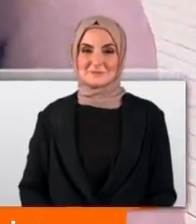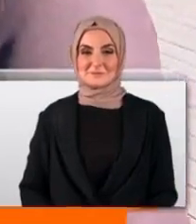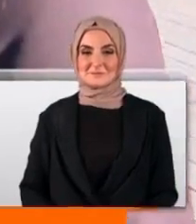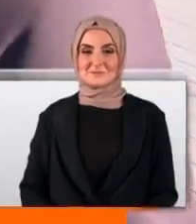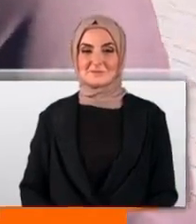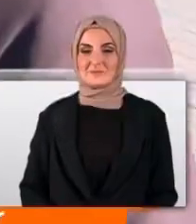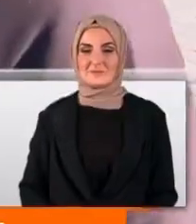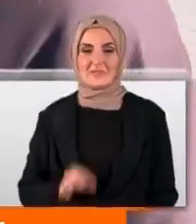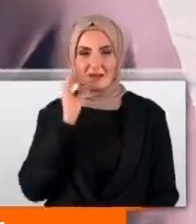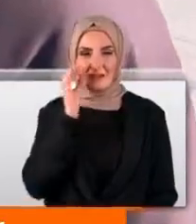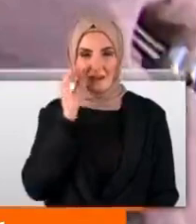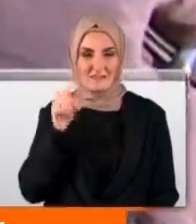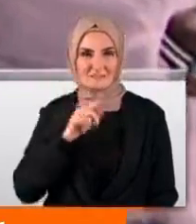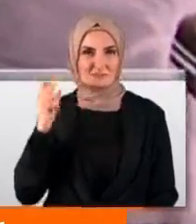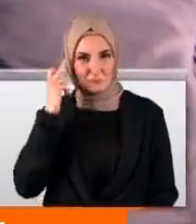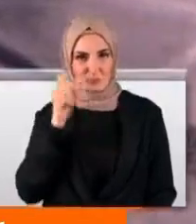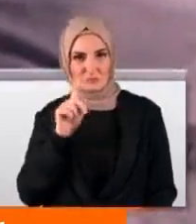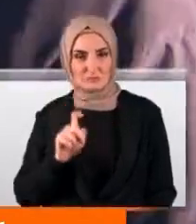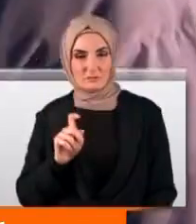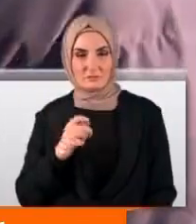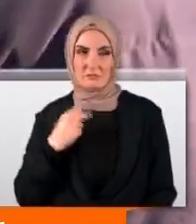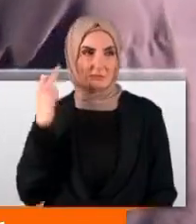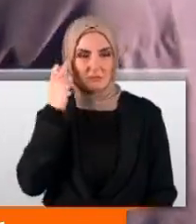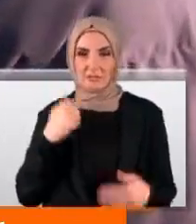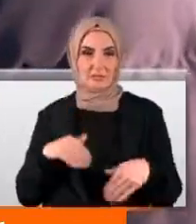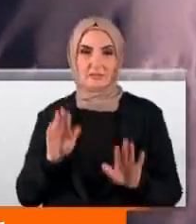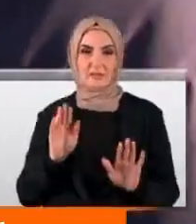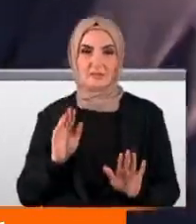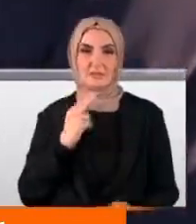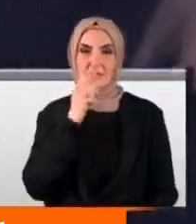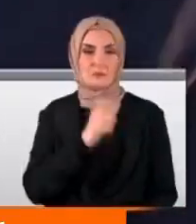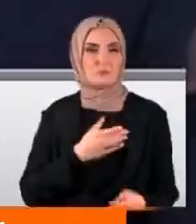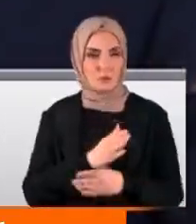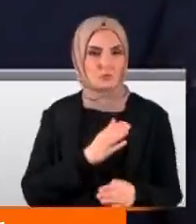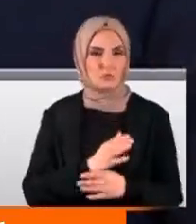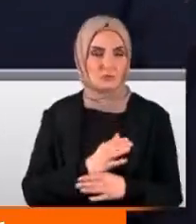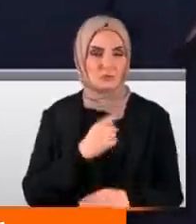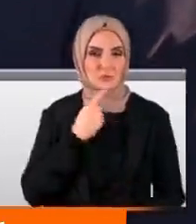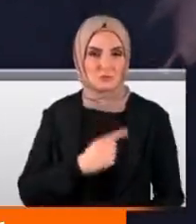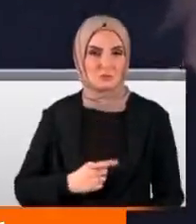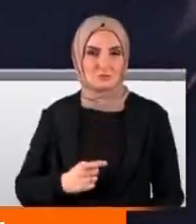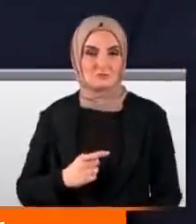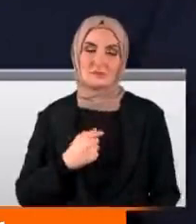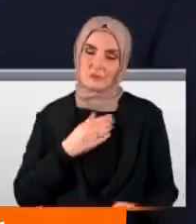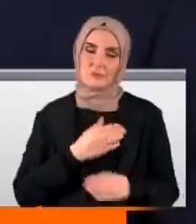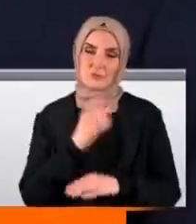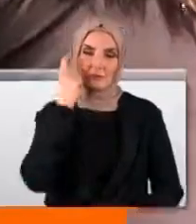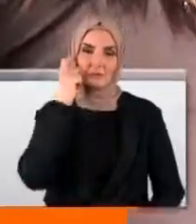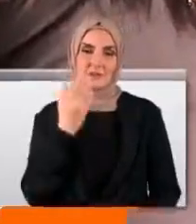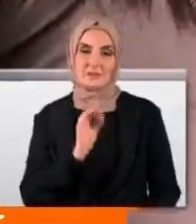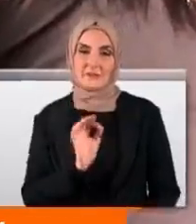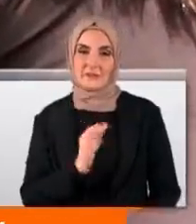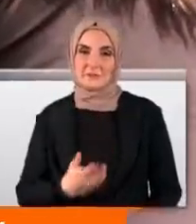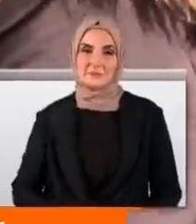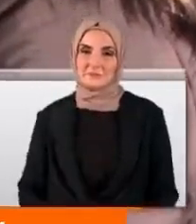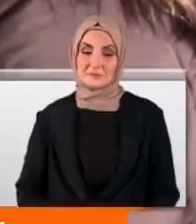Erkekler gamsız mı oluyor? Yok. Ben gamsız değilim. Kesinlikle katılıyorum. Ne diyorsunuz? Bence doğru, evet.